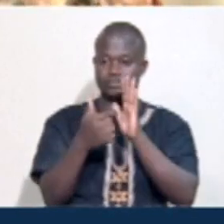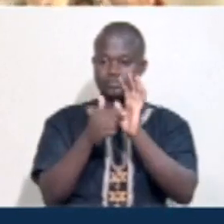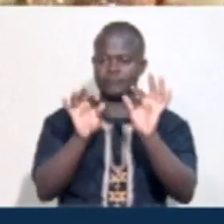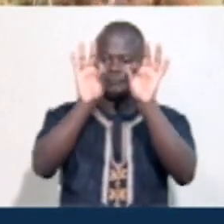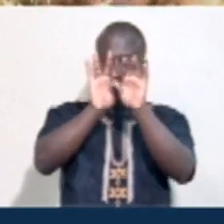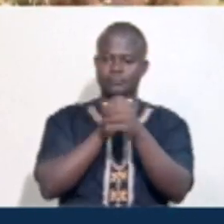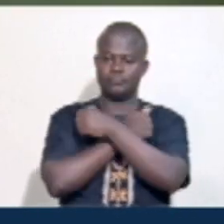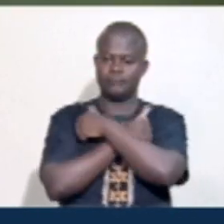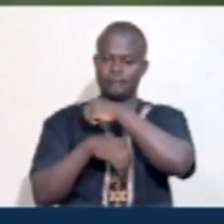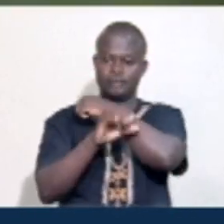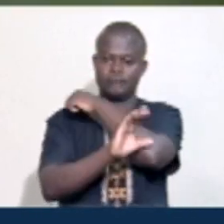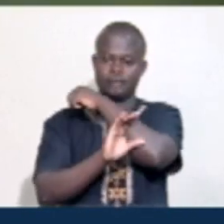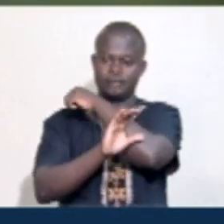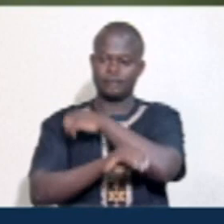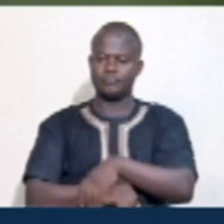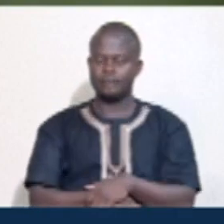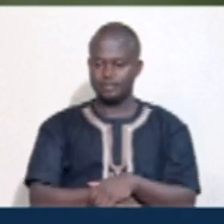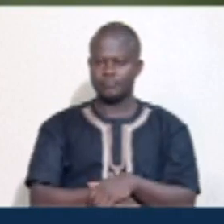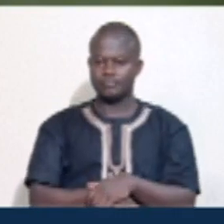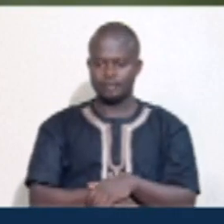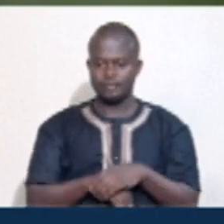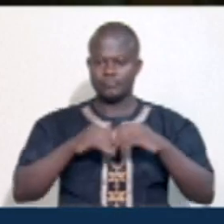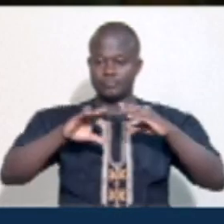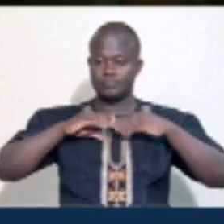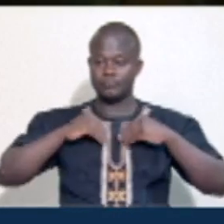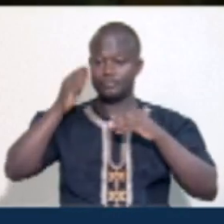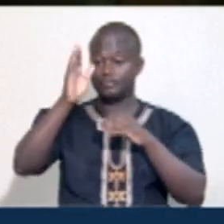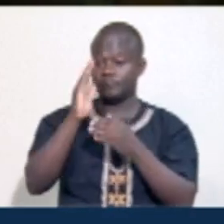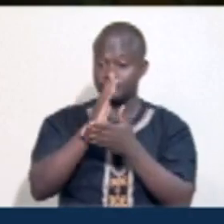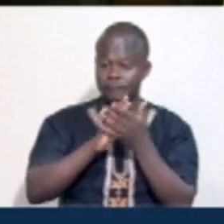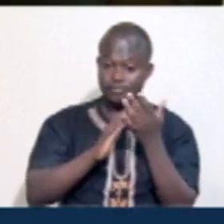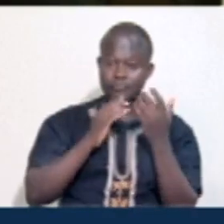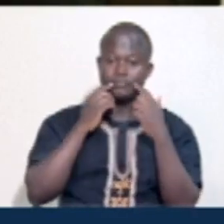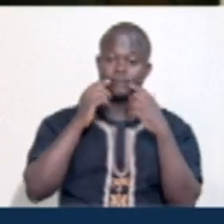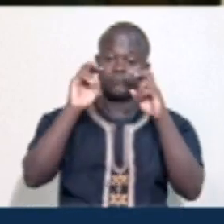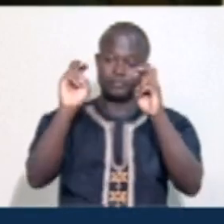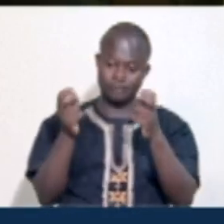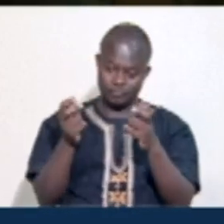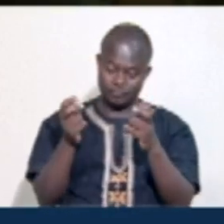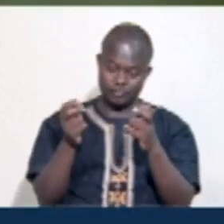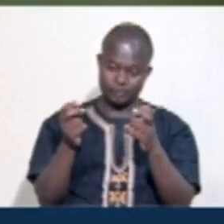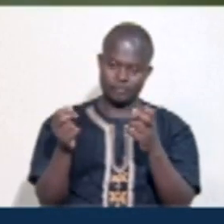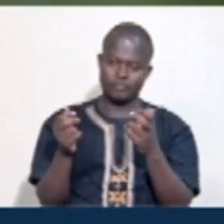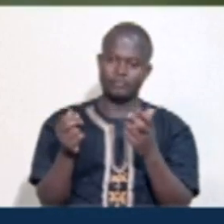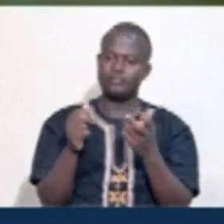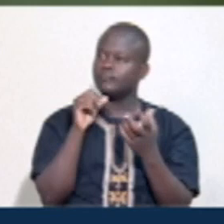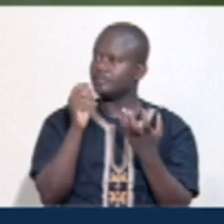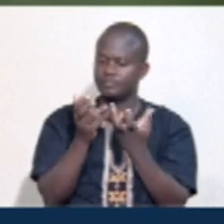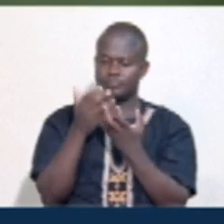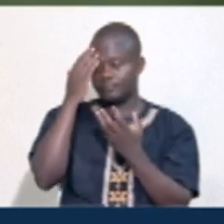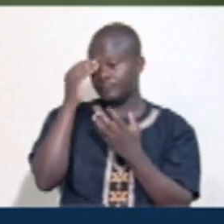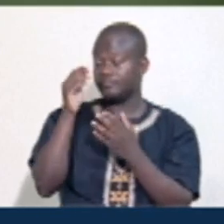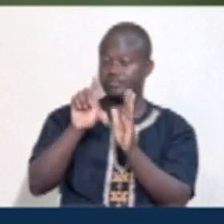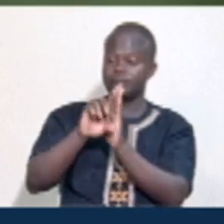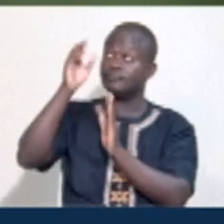gukunda igihugu. Abemera Imana rero bamwe bavuga ko bitabangikana kuko itegeko ry'Imana ridusaba kuba